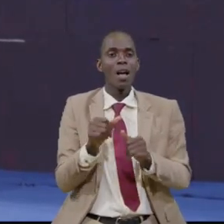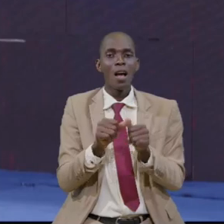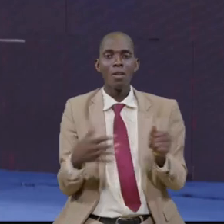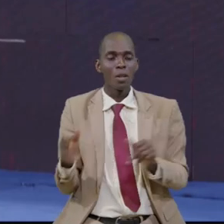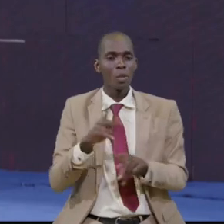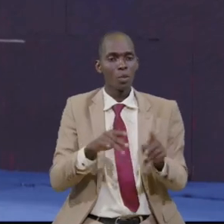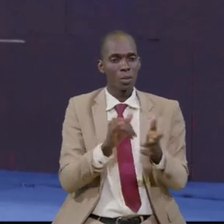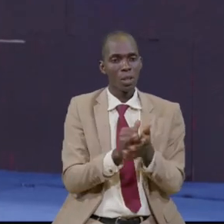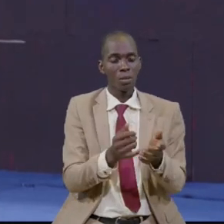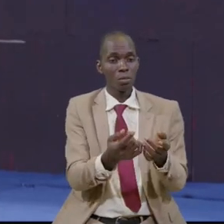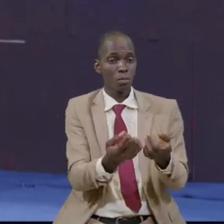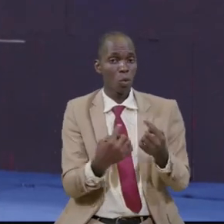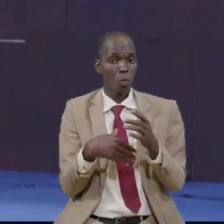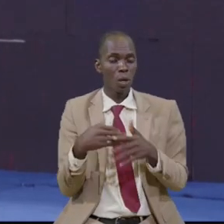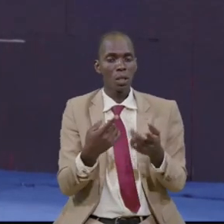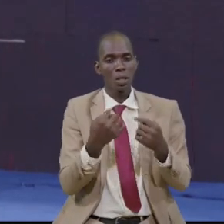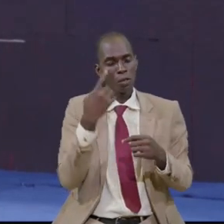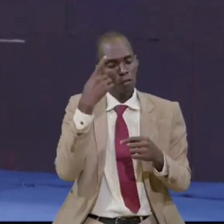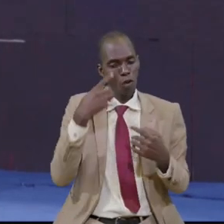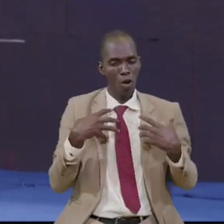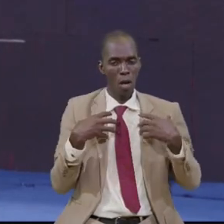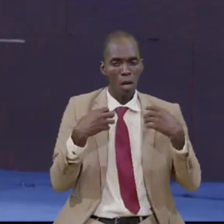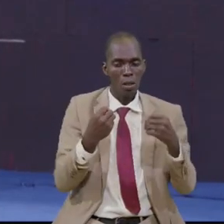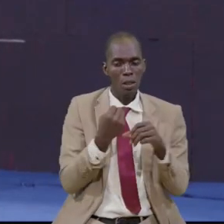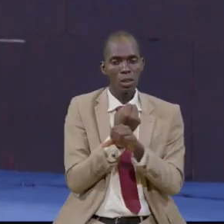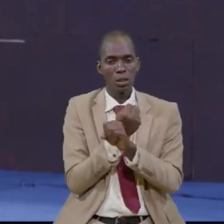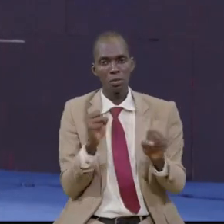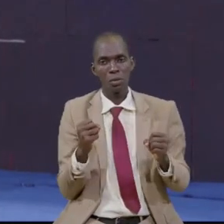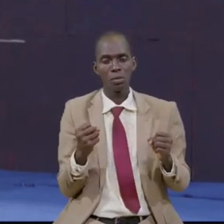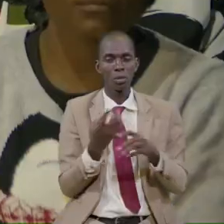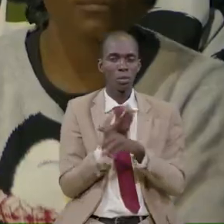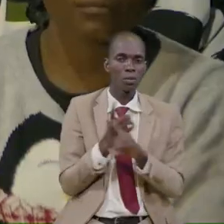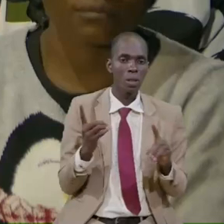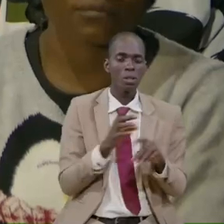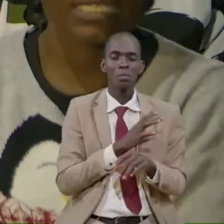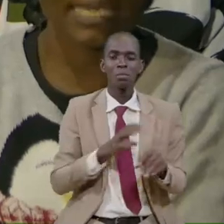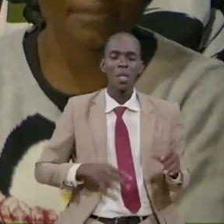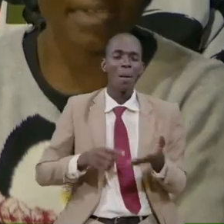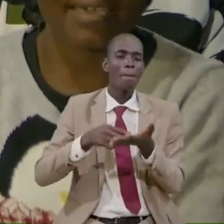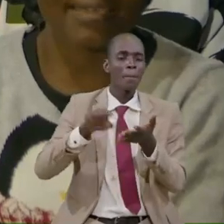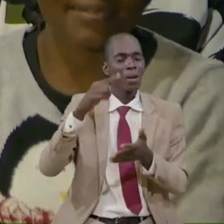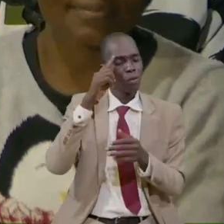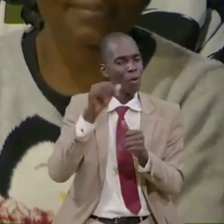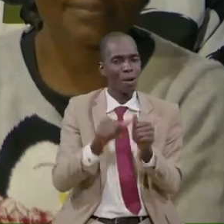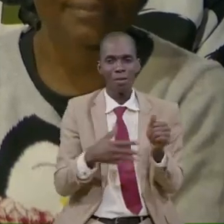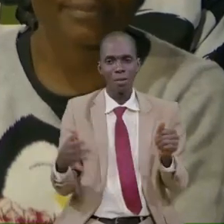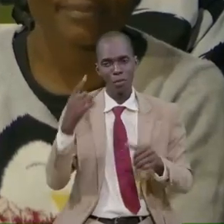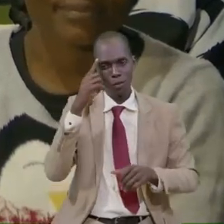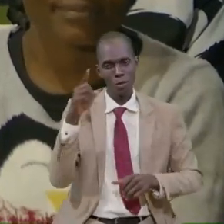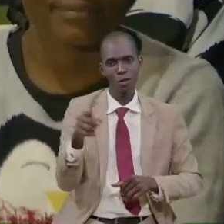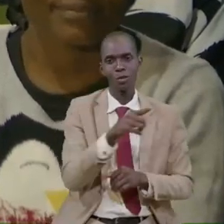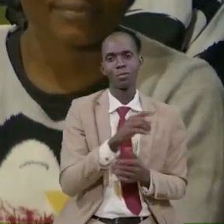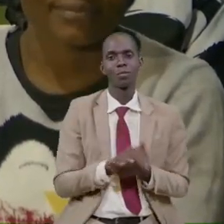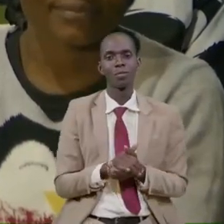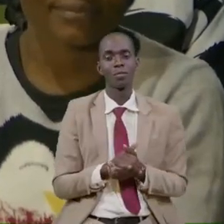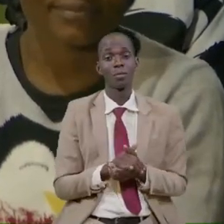qu'ils viennent prendre... Le salut, la délivrance, Christ a payé pour tout le monde, toutes choses pour vous.